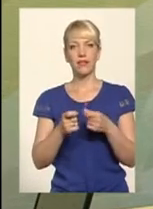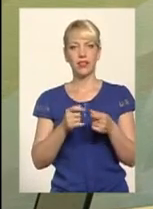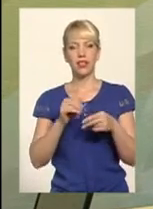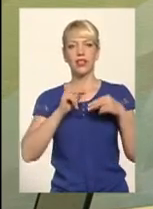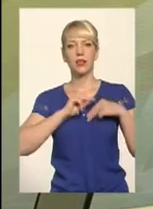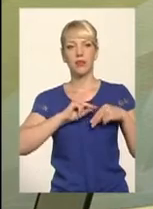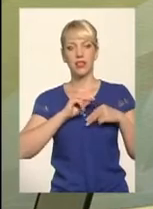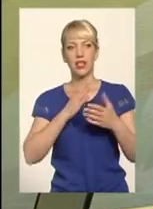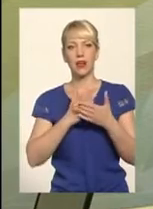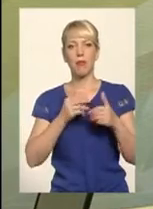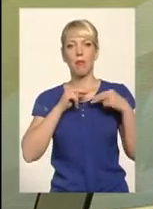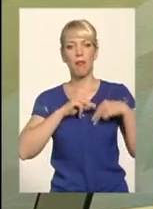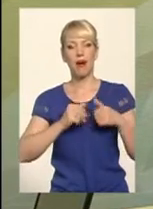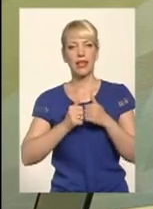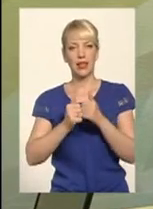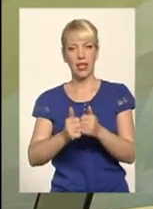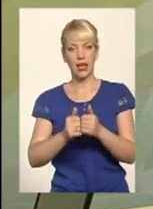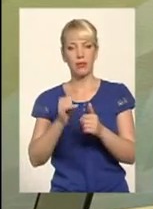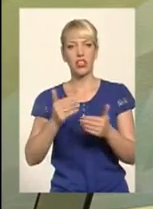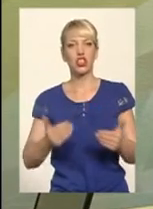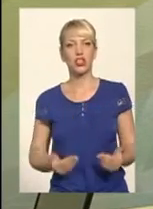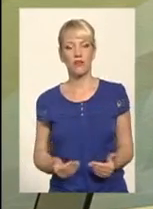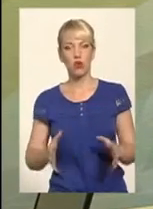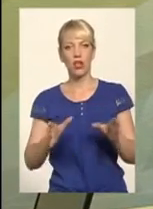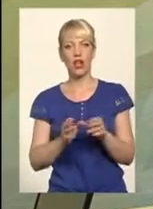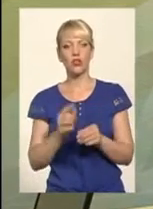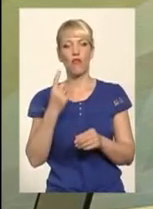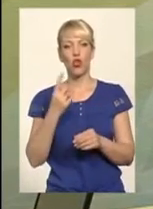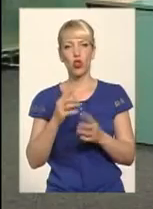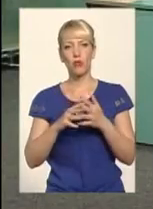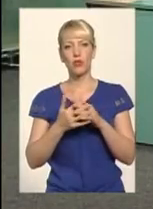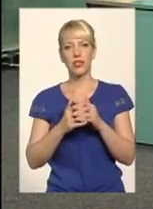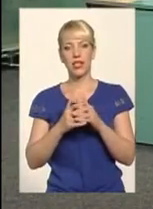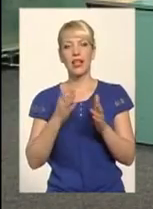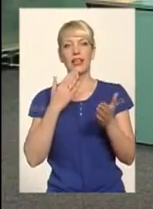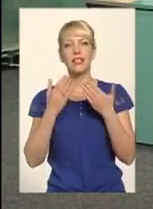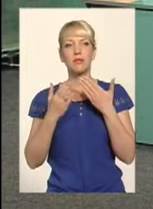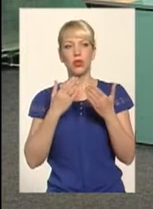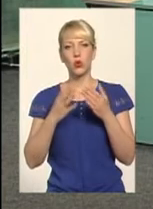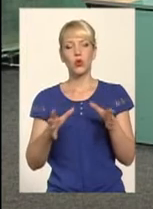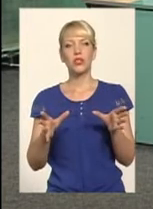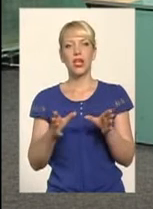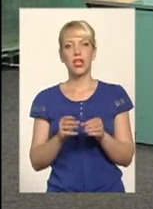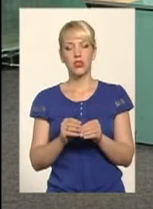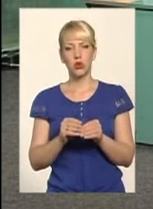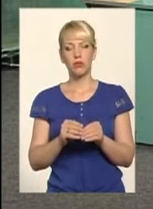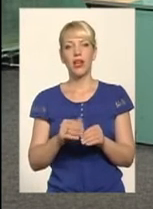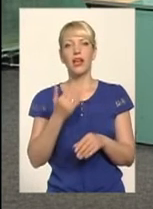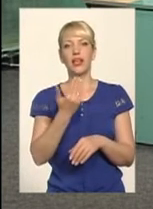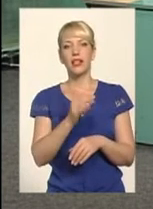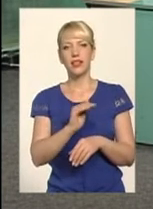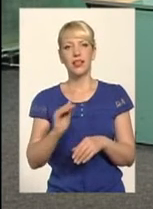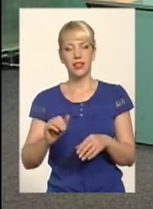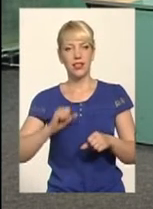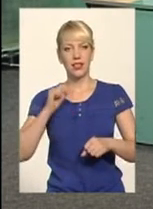працівник являються партнерами, колегами, вони разом живуть в одному селі, скажімо, вони спілкуються разом, спілкуються їхні діти, тому тут